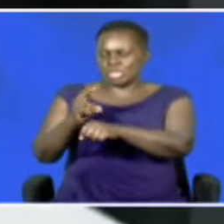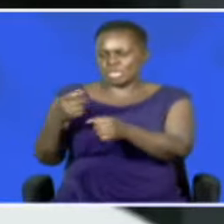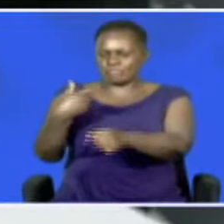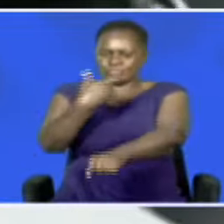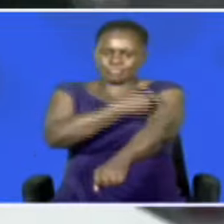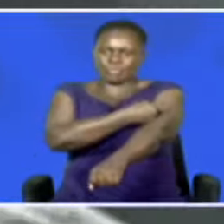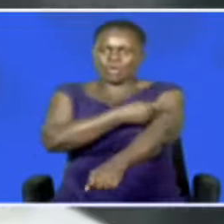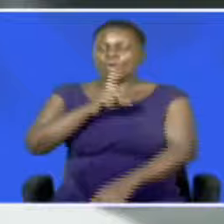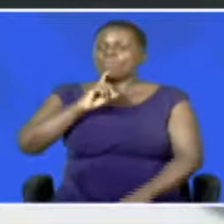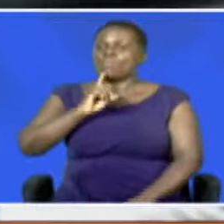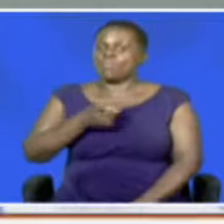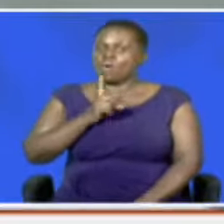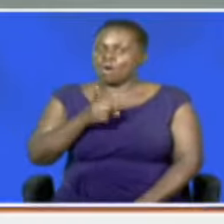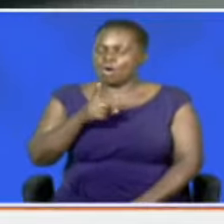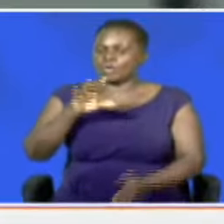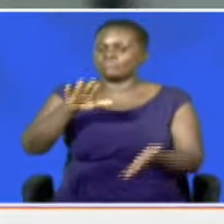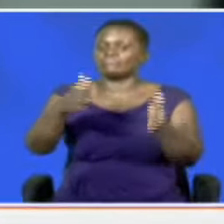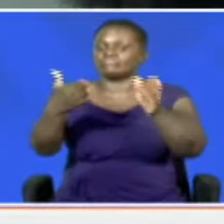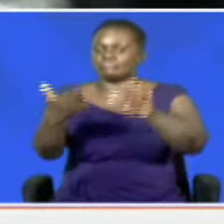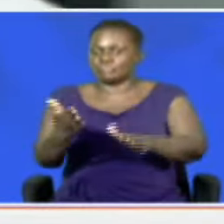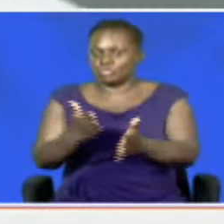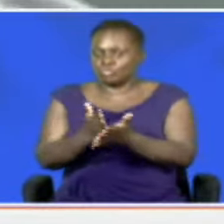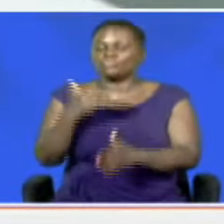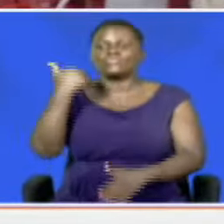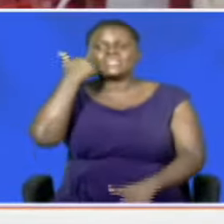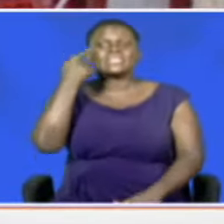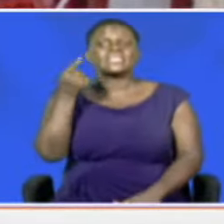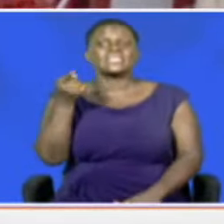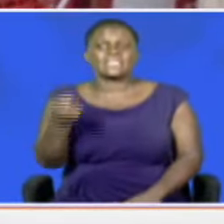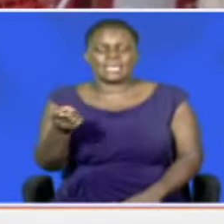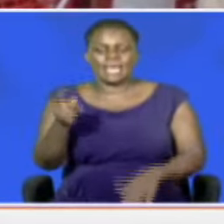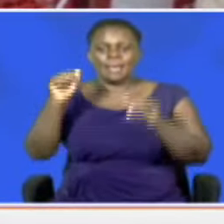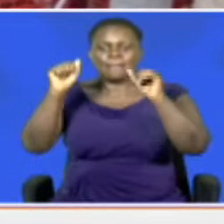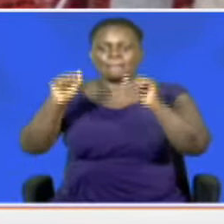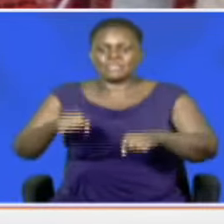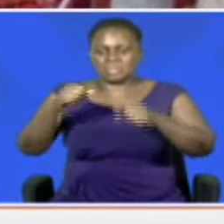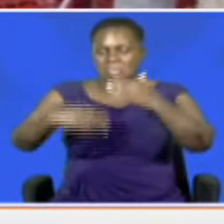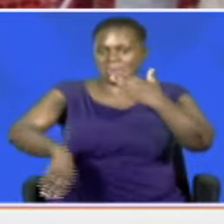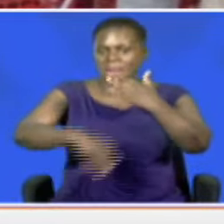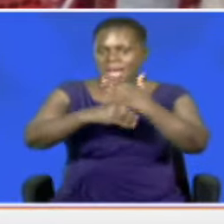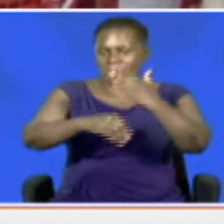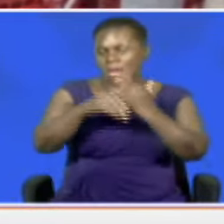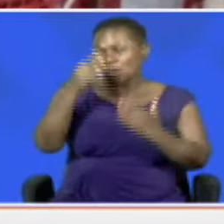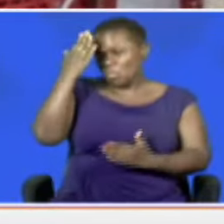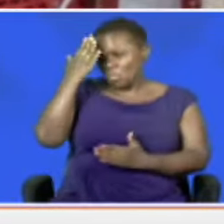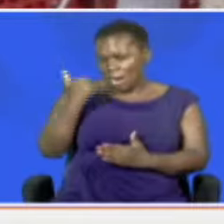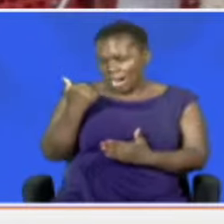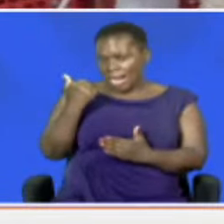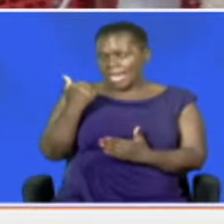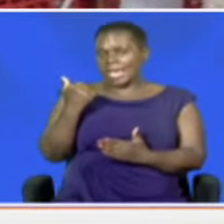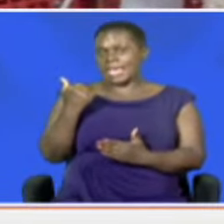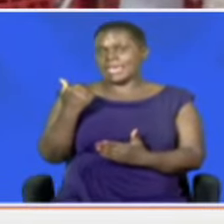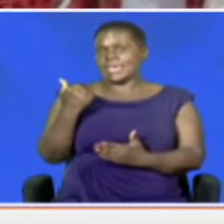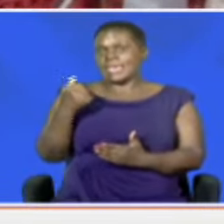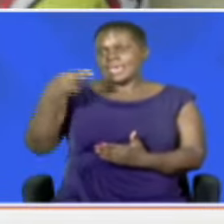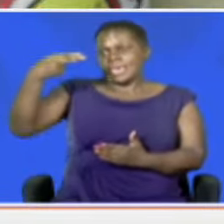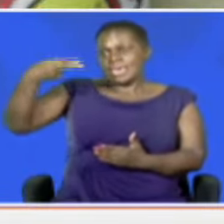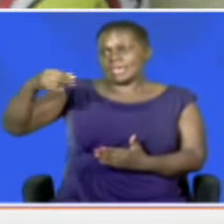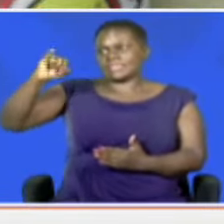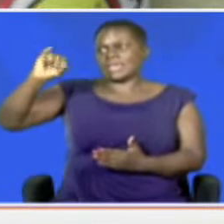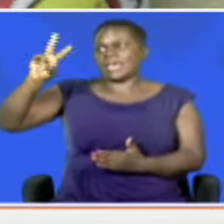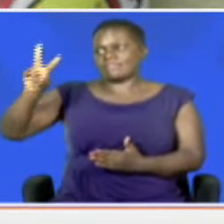wataalamu wanaonya pia kwamba vifo vinavyotokana na ugonjwa huo huenda vikaongezeka kutokana na viwango vya ugonjwa wa